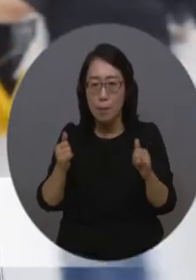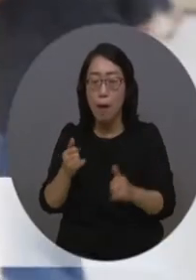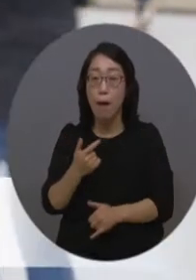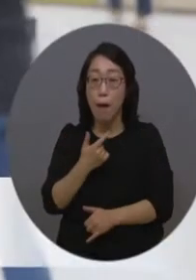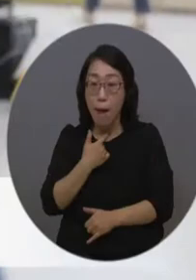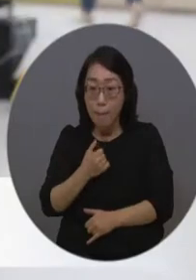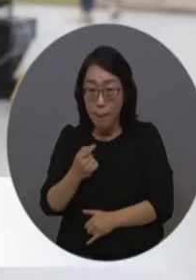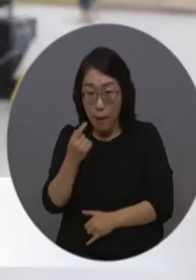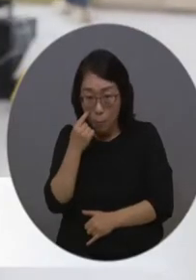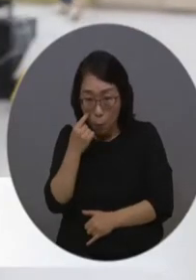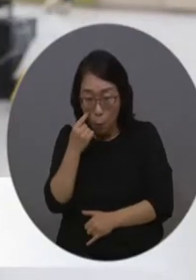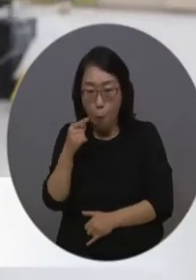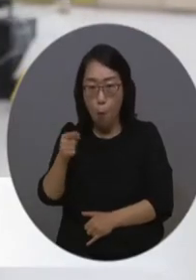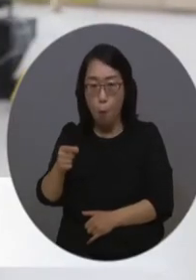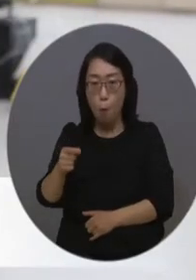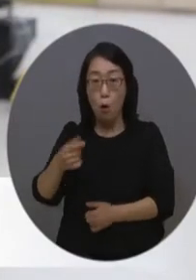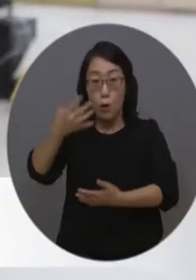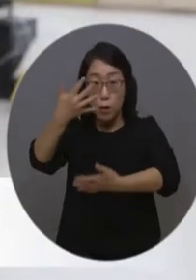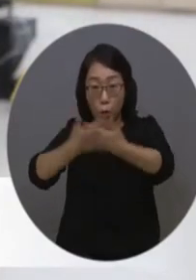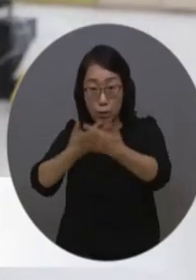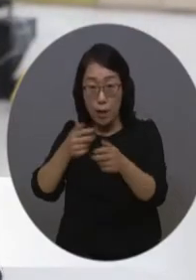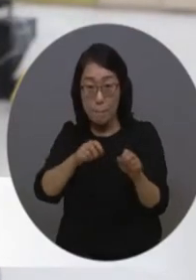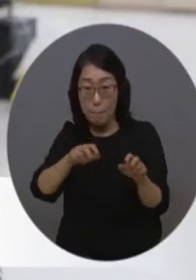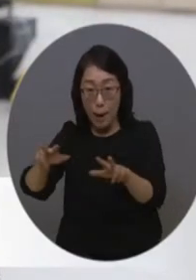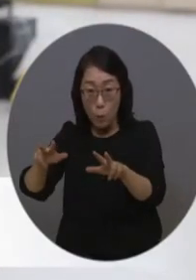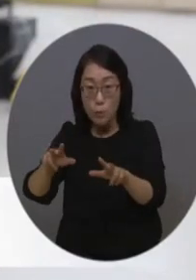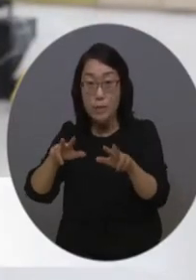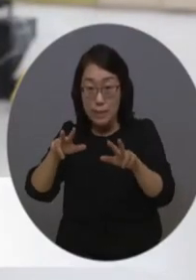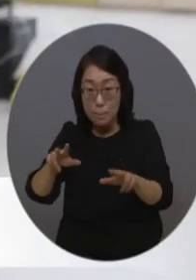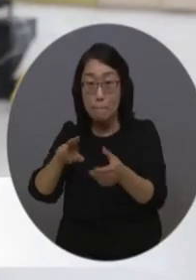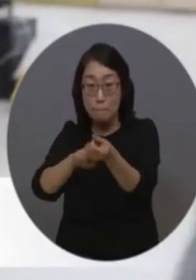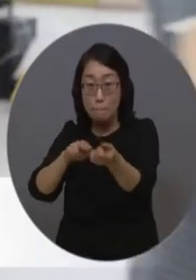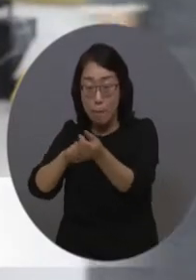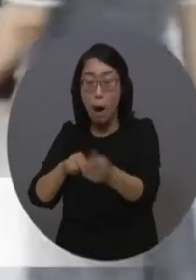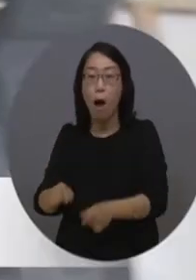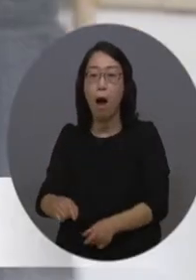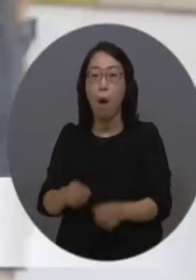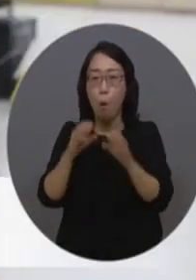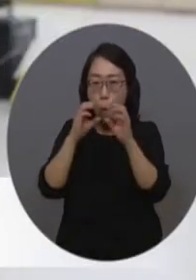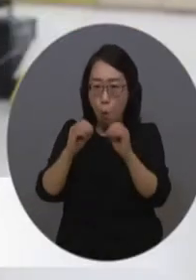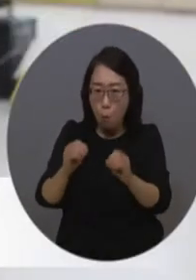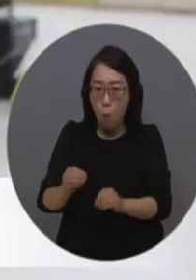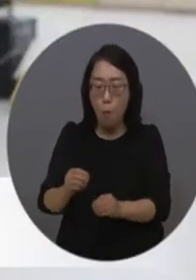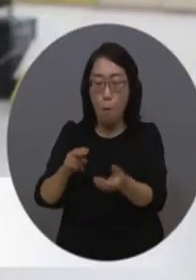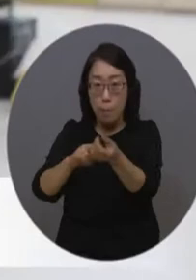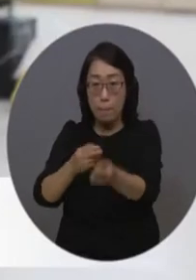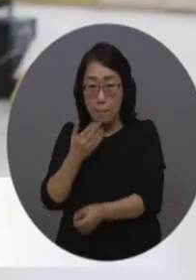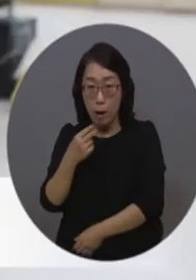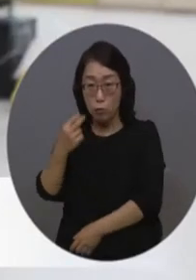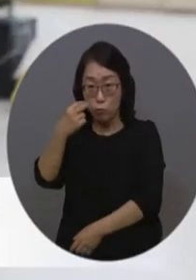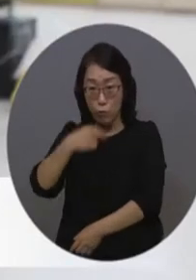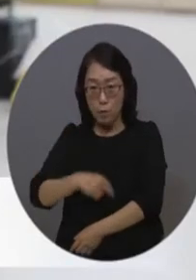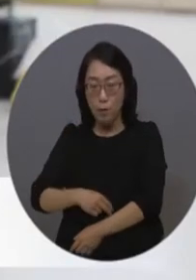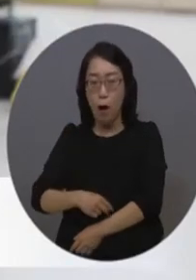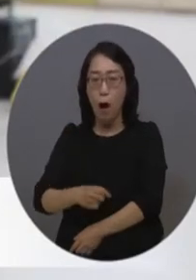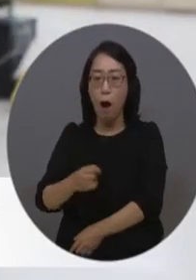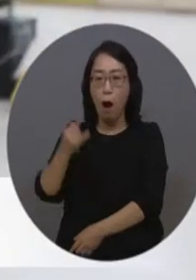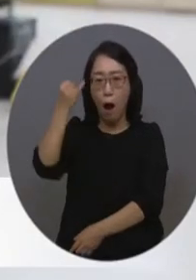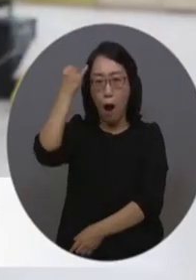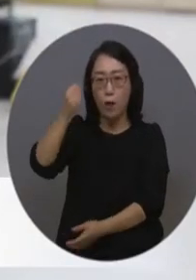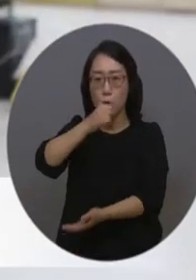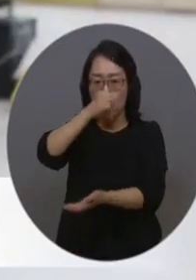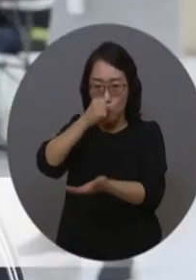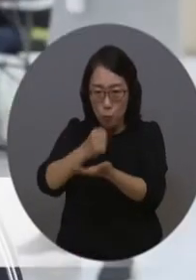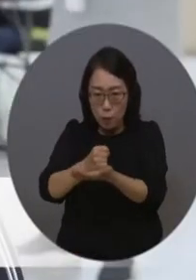경험하고 라이브 커머스를 통해서 판매와 홍보를 함께 다 잡을 수 있다는 게 정말 기가 막힌